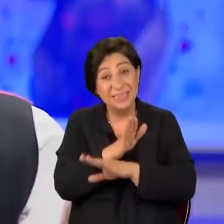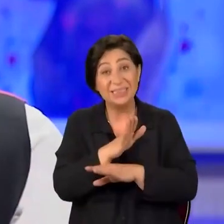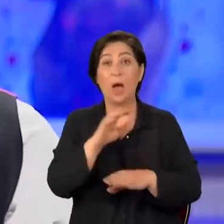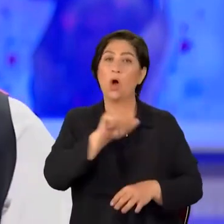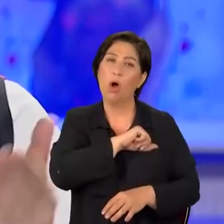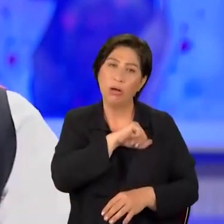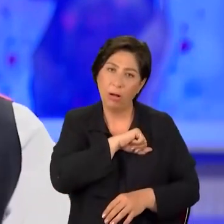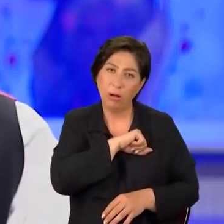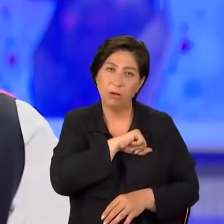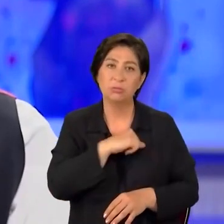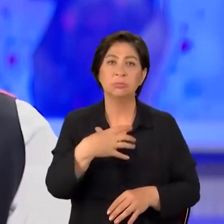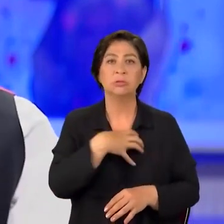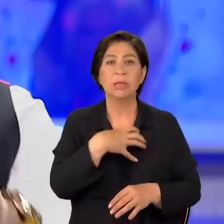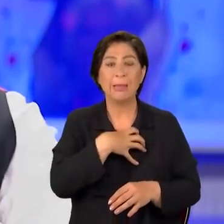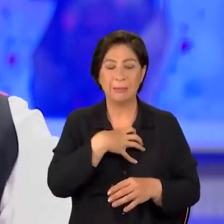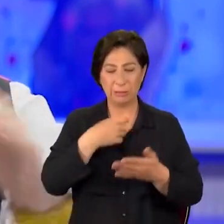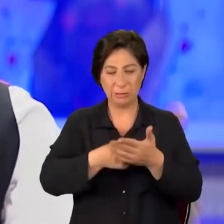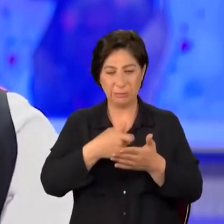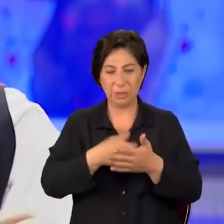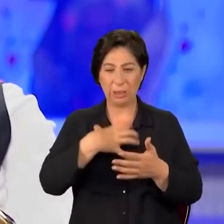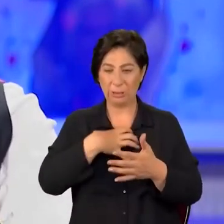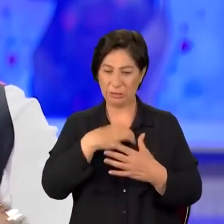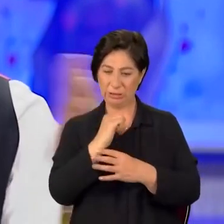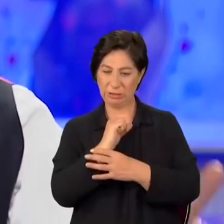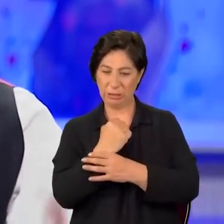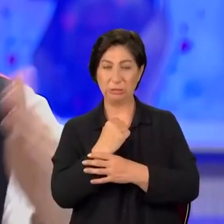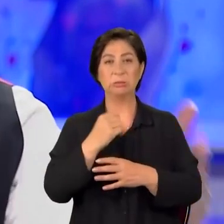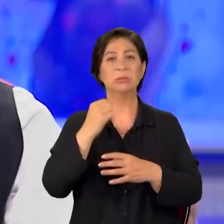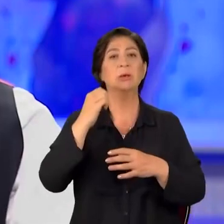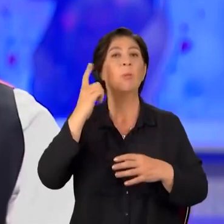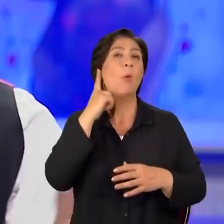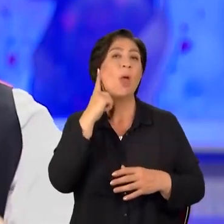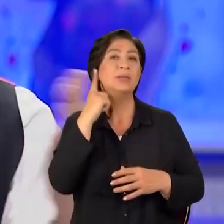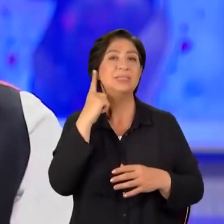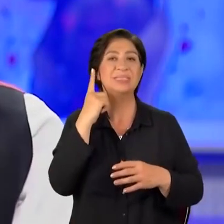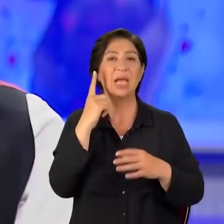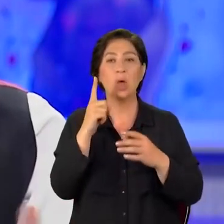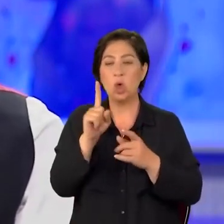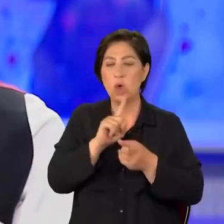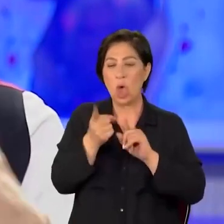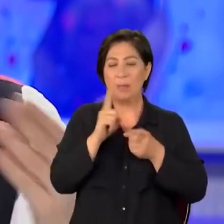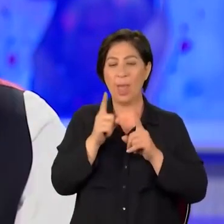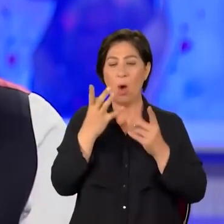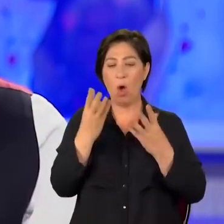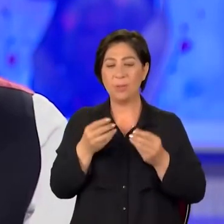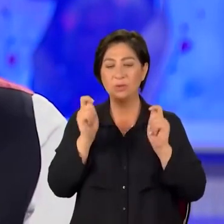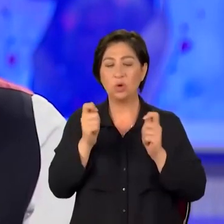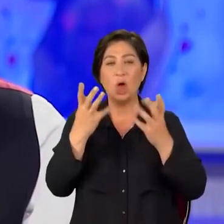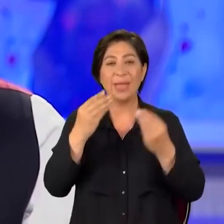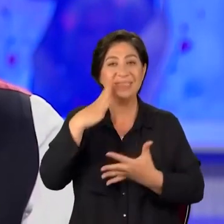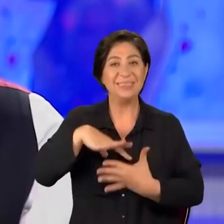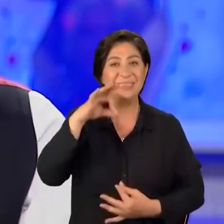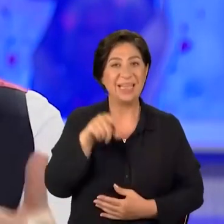ama aslında korkak, kendi markasını, kendi sanatçı markasını, popülaritesini yönetmek zorunda